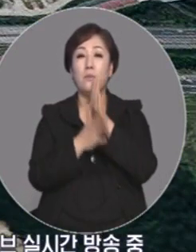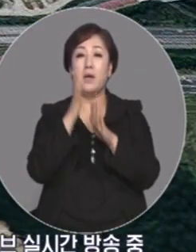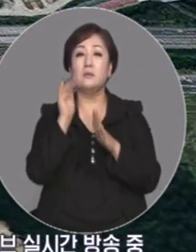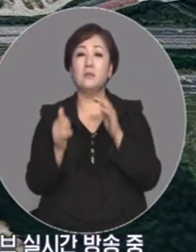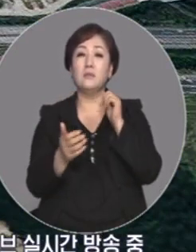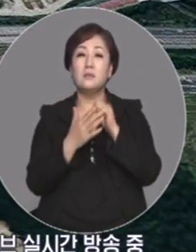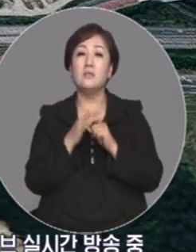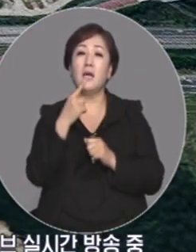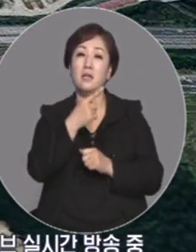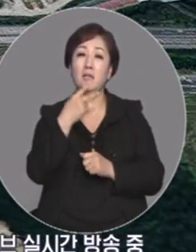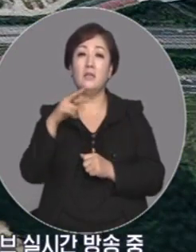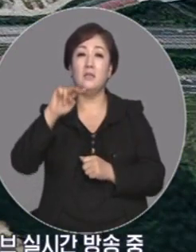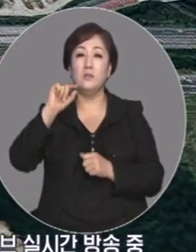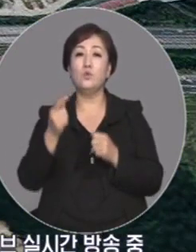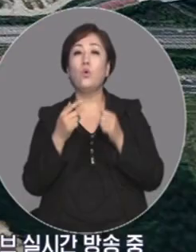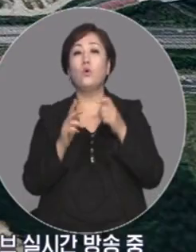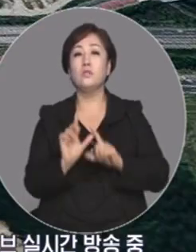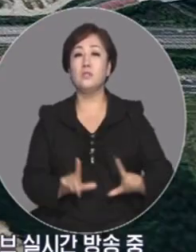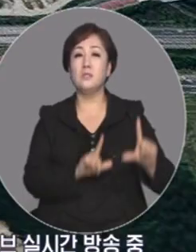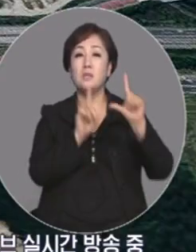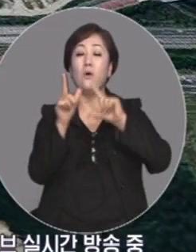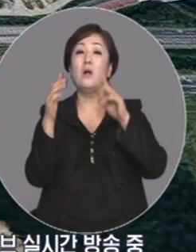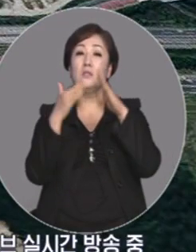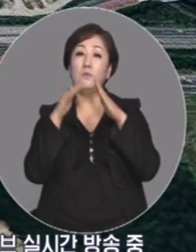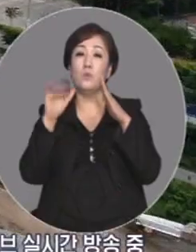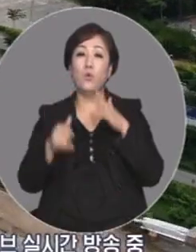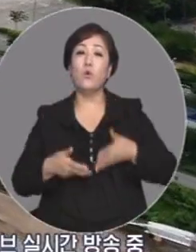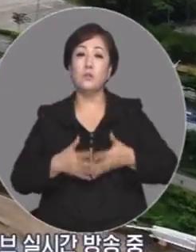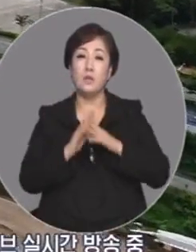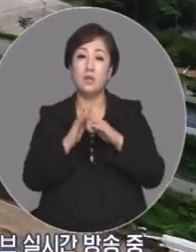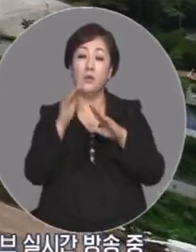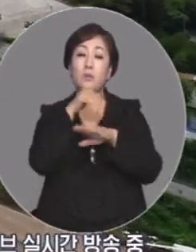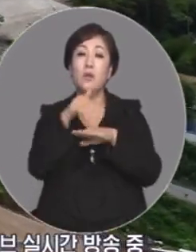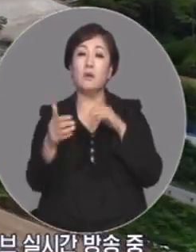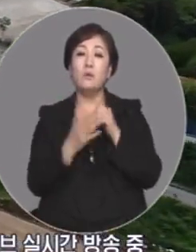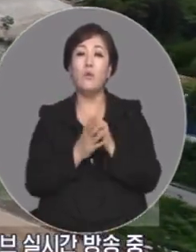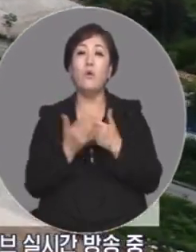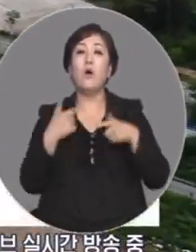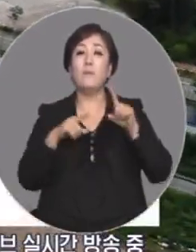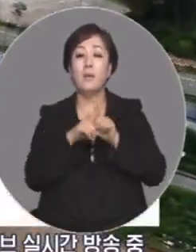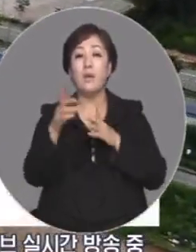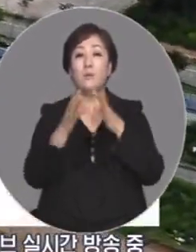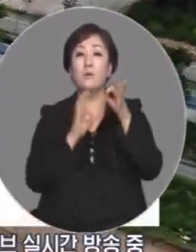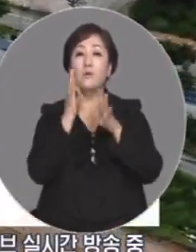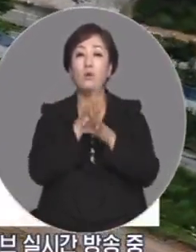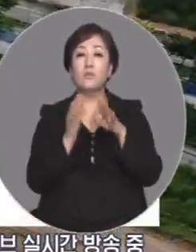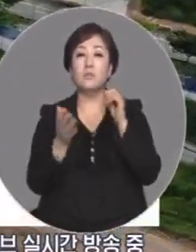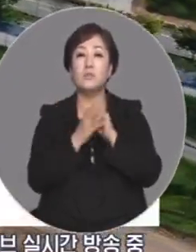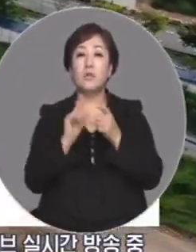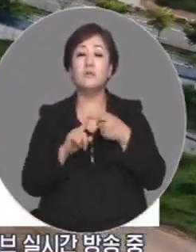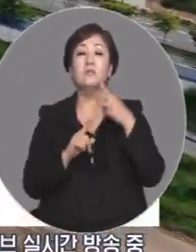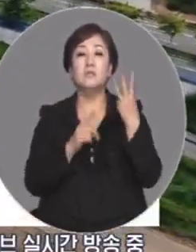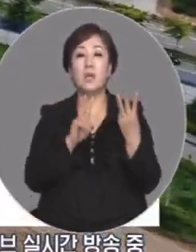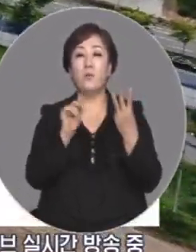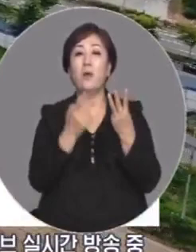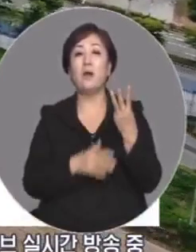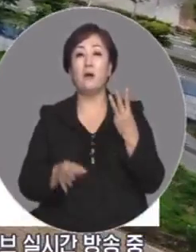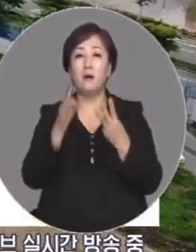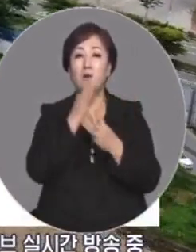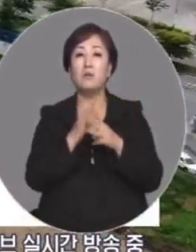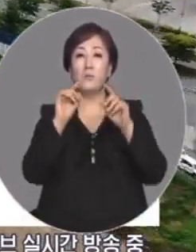1,2종 근린생활시설이 들어설 것으로 예상됩니다. 특히 복합용지는 최초 입찰가보다 3배 가까운